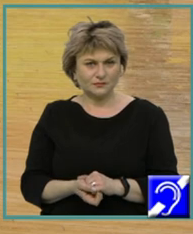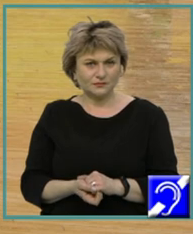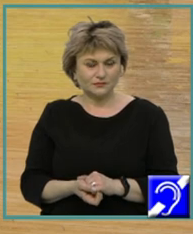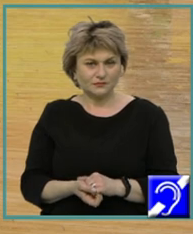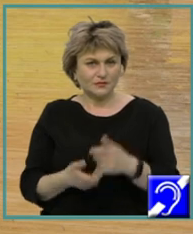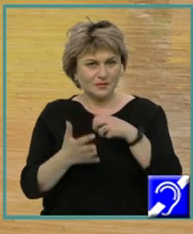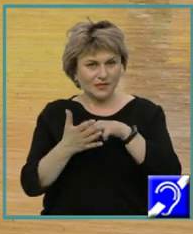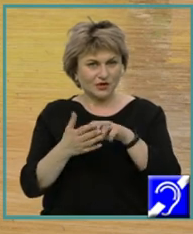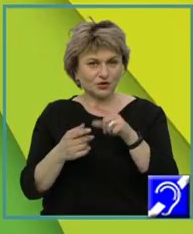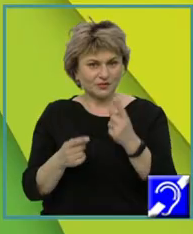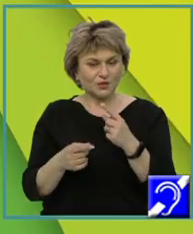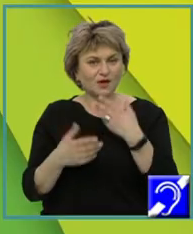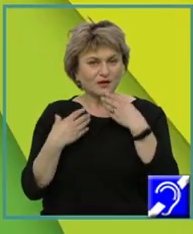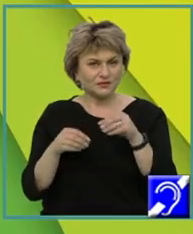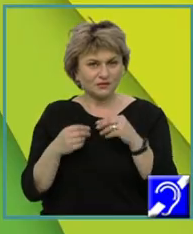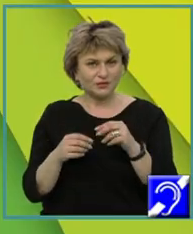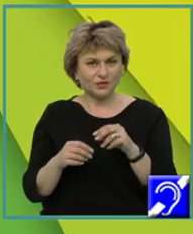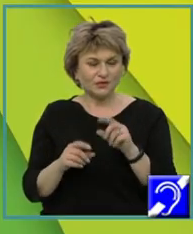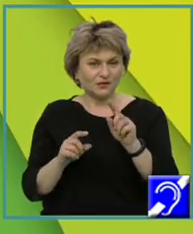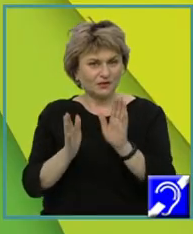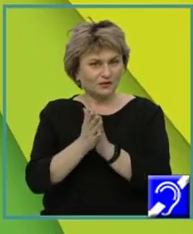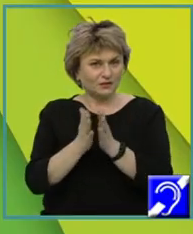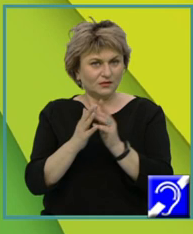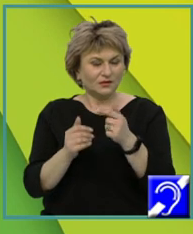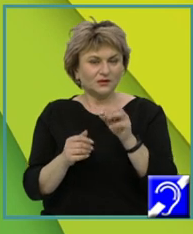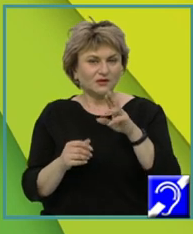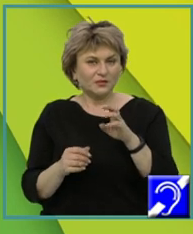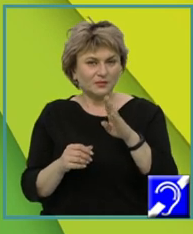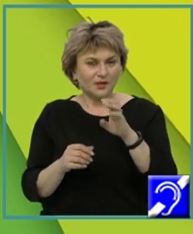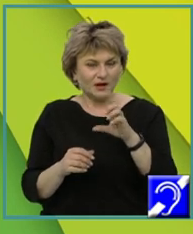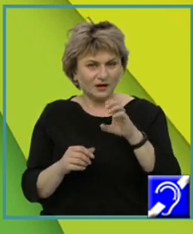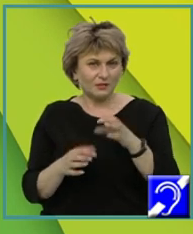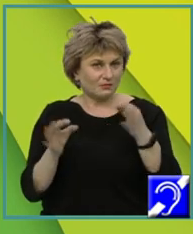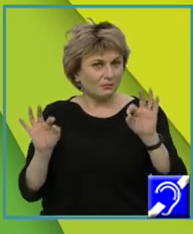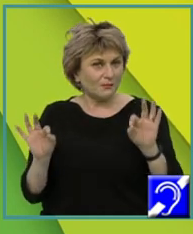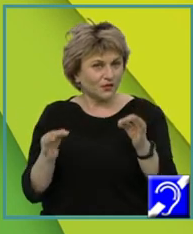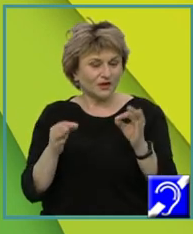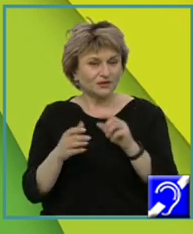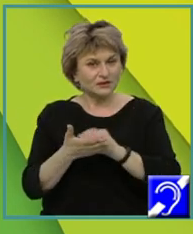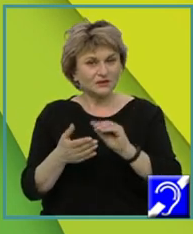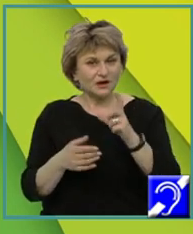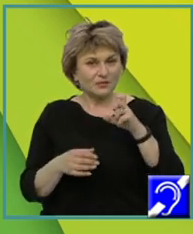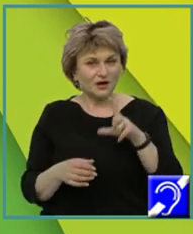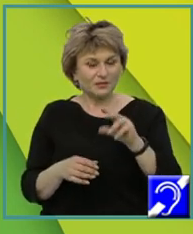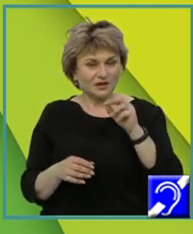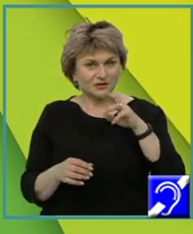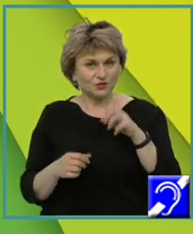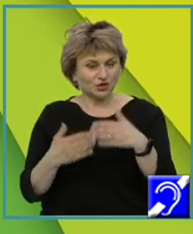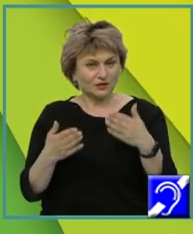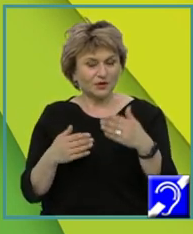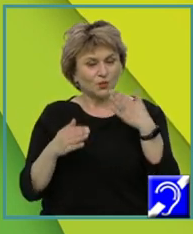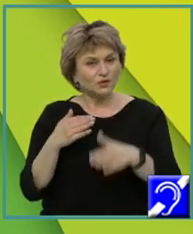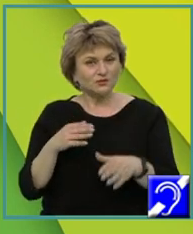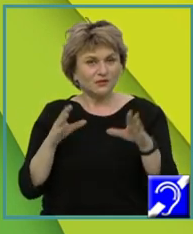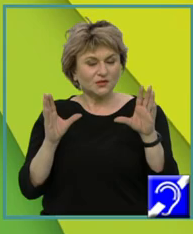mergem către primul exemplu al romanului interbelic moderne scris de Camil Petrescu e vorba de celebra Ultima noapte de dragoste